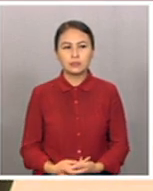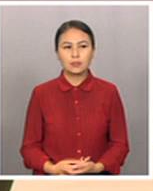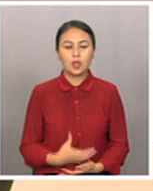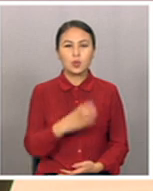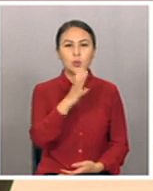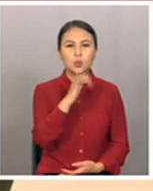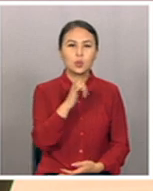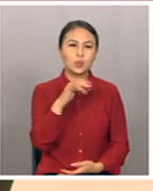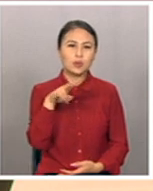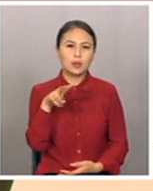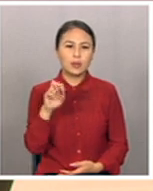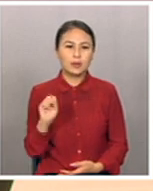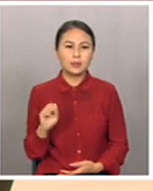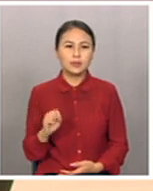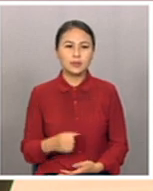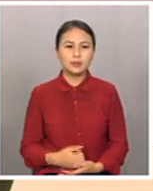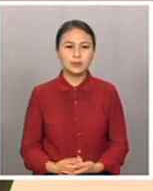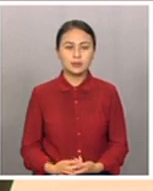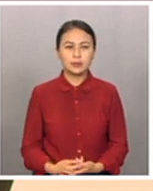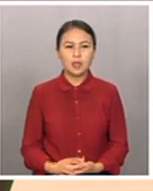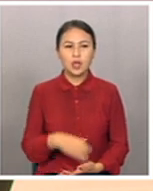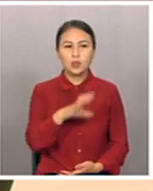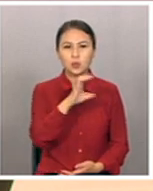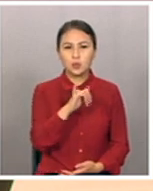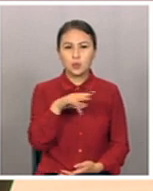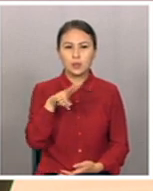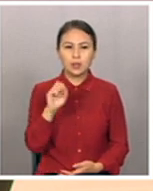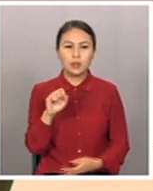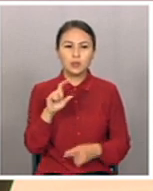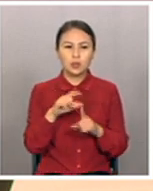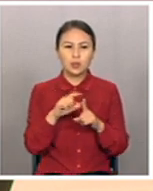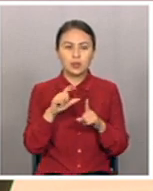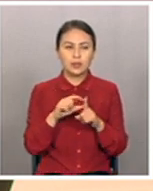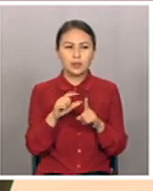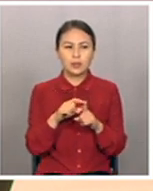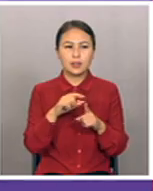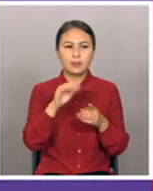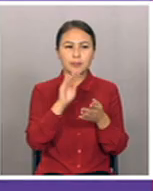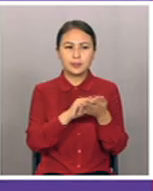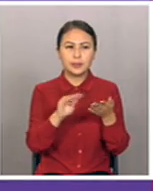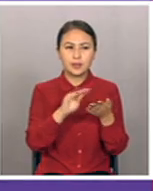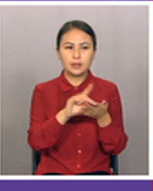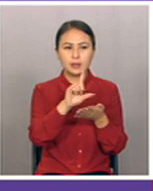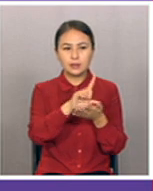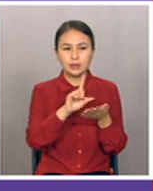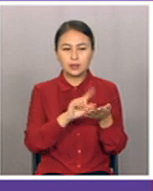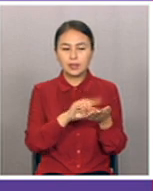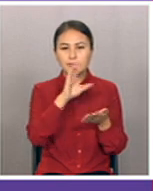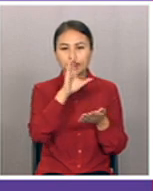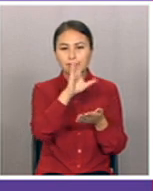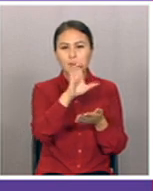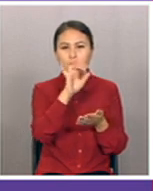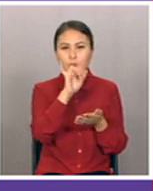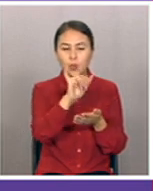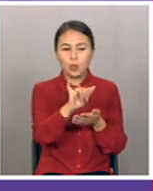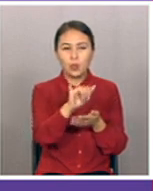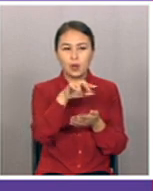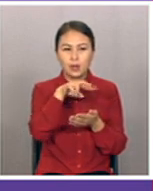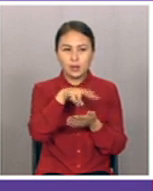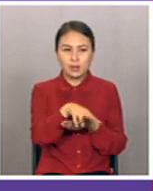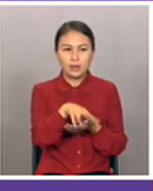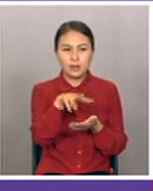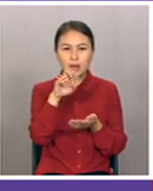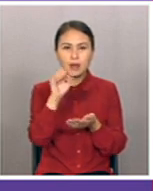Сула. Сула сөзін дәптеріңе көшіріп жазыңдар. С әріпі мен У